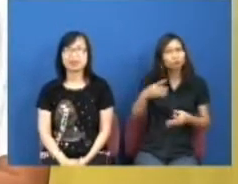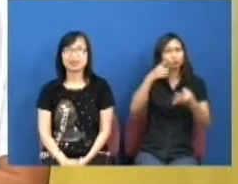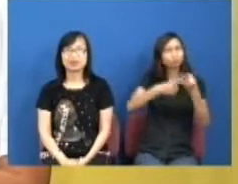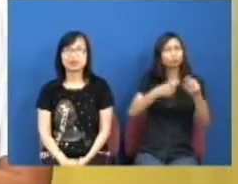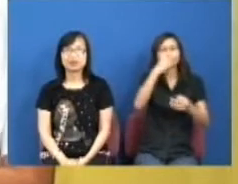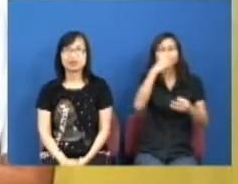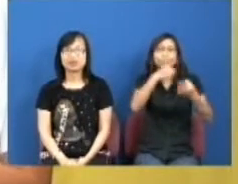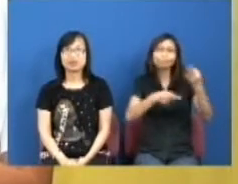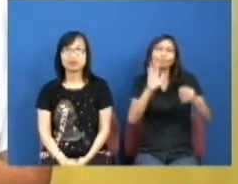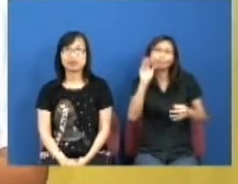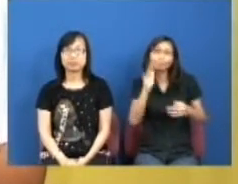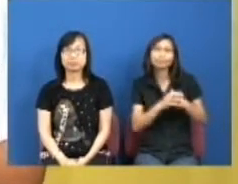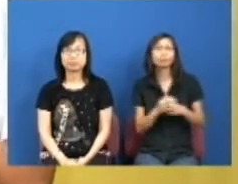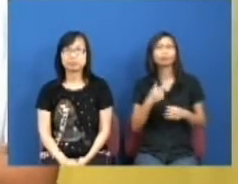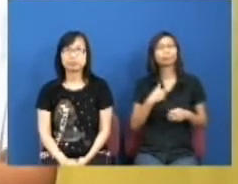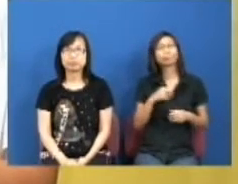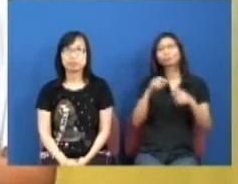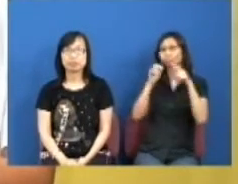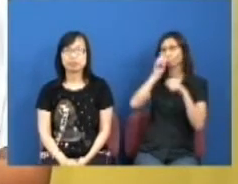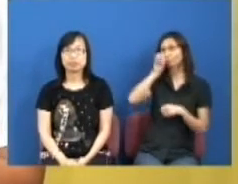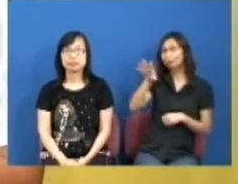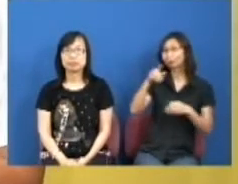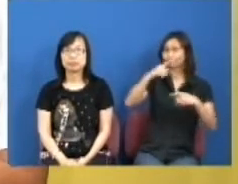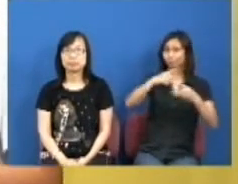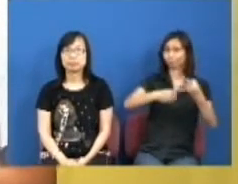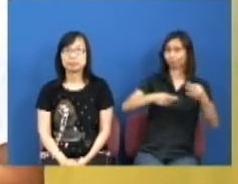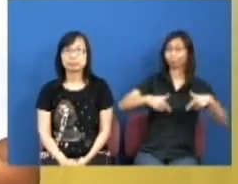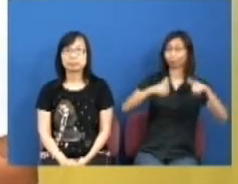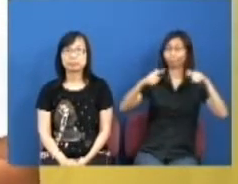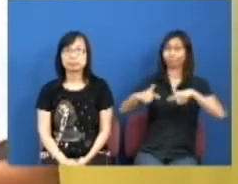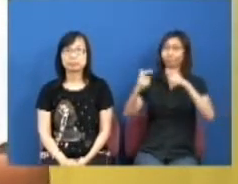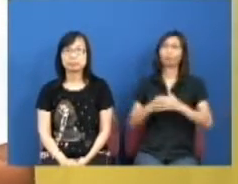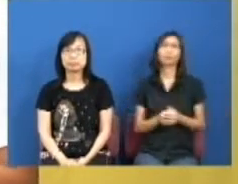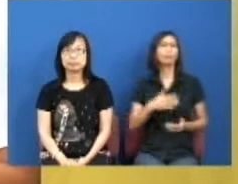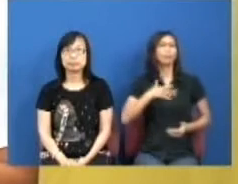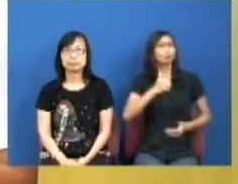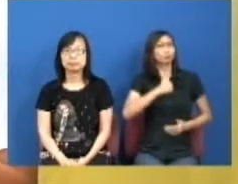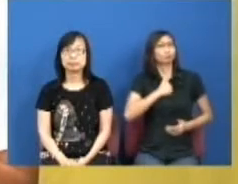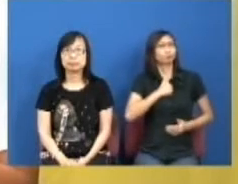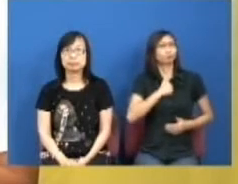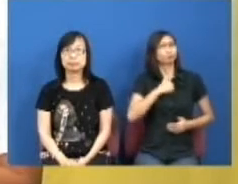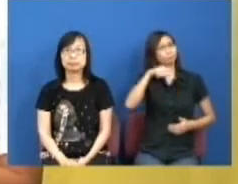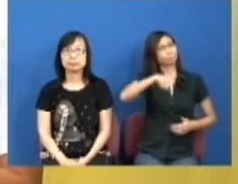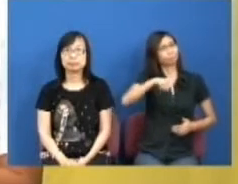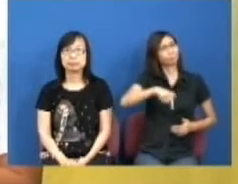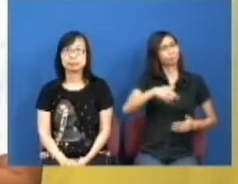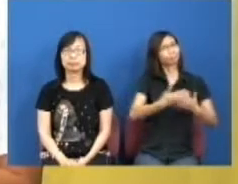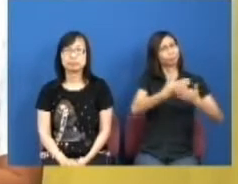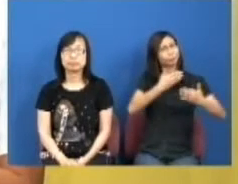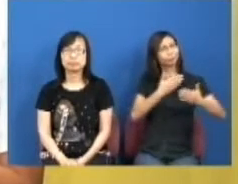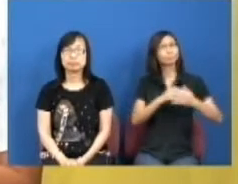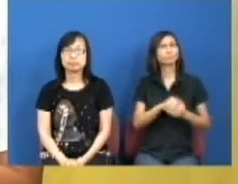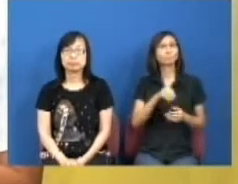啦，咁樣嚇。咁啱其實同阿慧文喺預備節目之前都傾咗一陣，即係一陣間或者而家會講啲乜嘢主